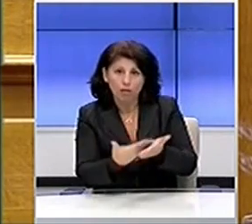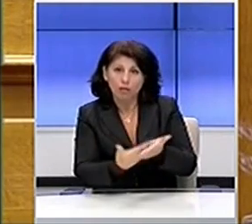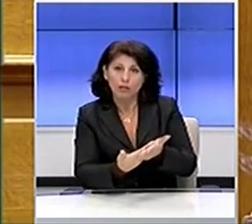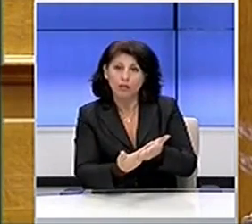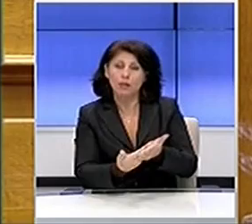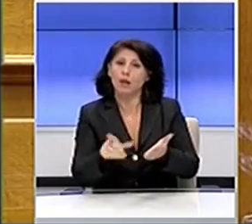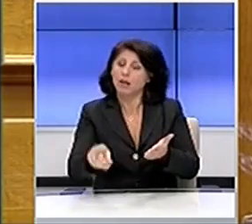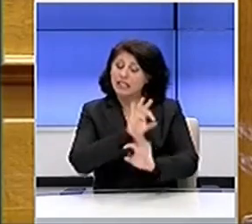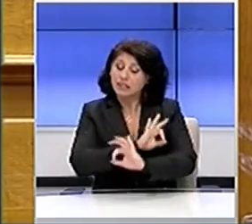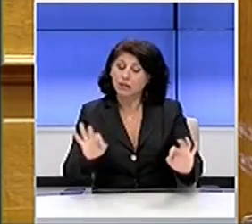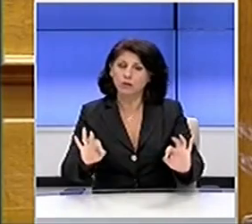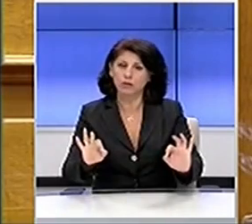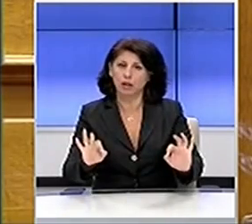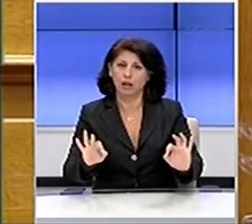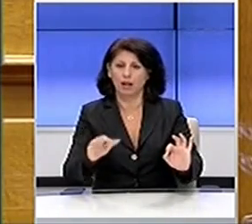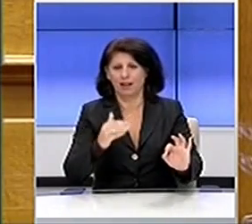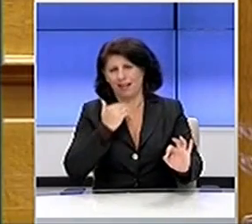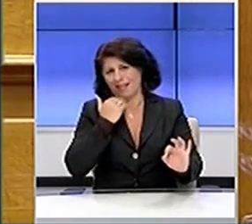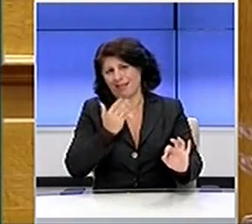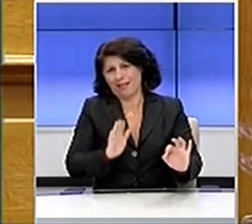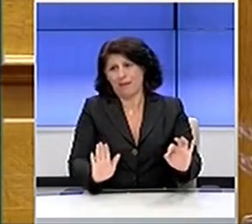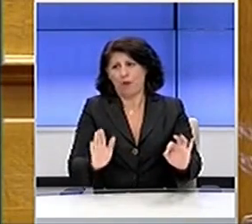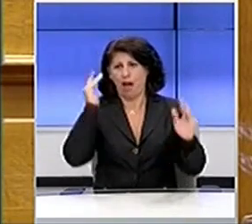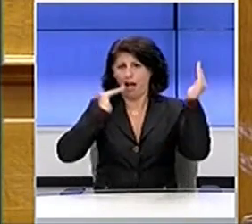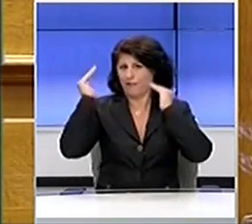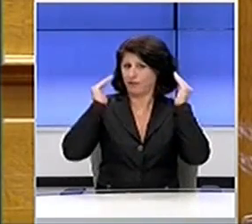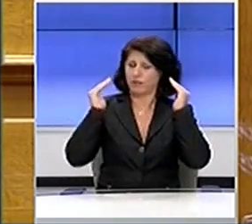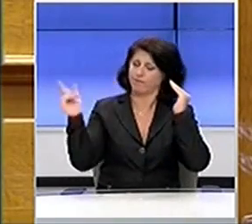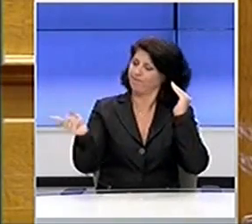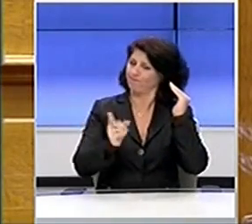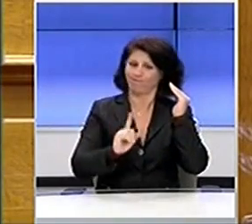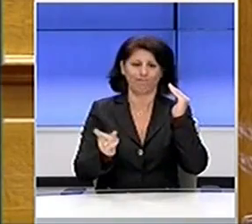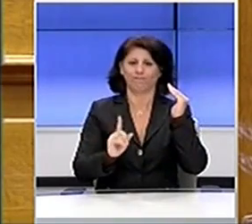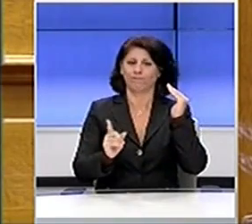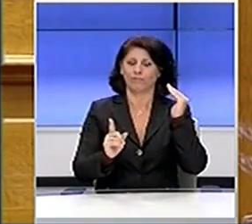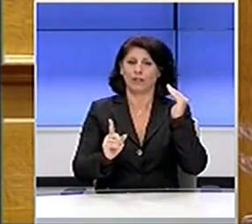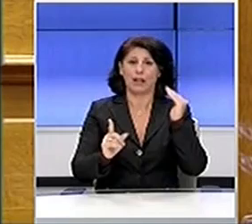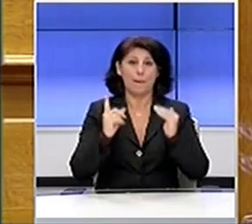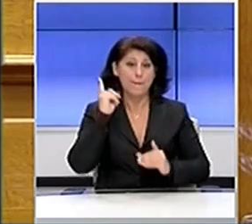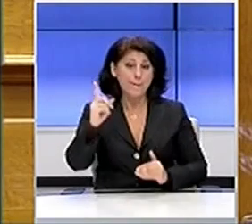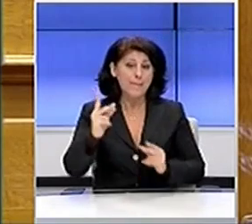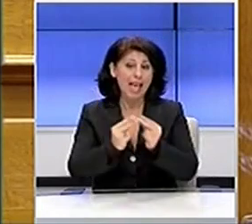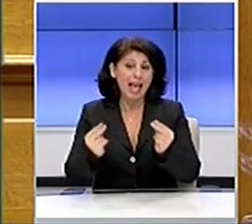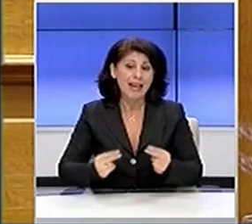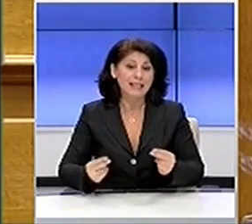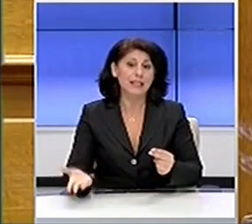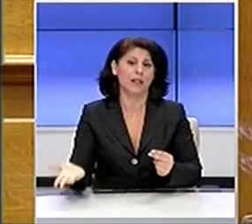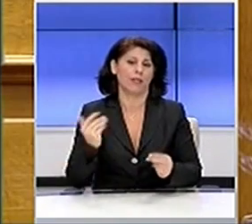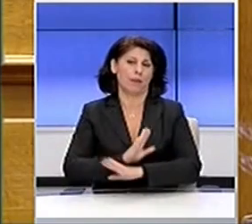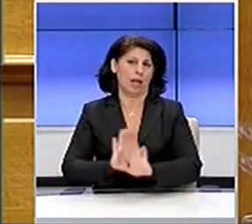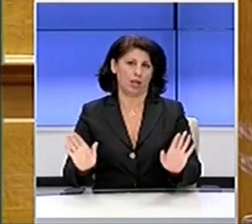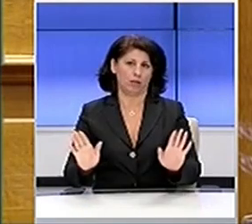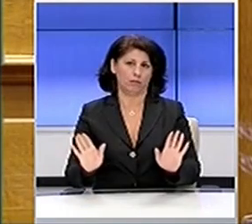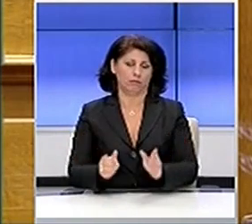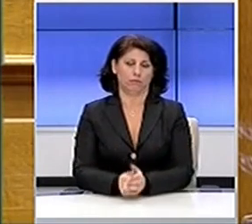δεν επιδέχονται αυτή τη στιγμή καμία αμφισβήτηση. Και δεν υπάρχει μία λύση. Δεν υπάρχει μία λύση, θα το